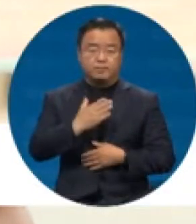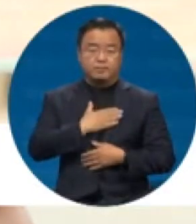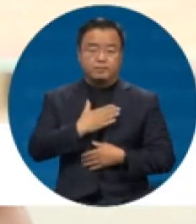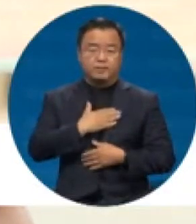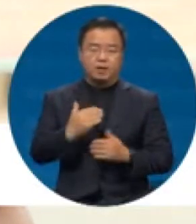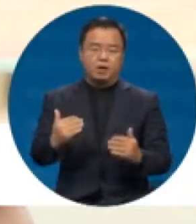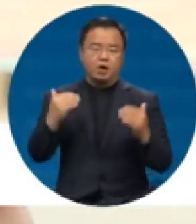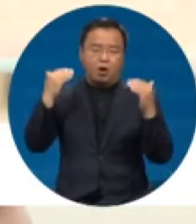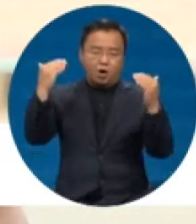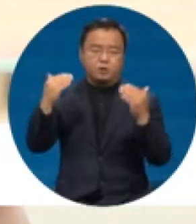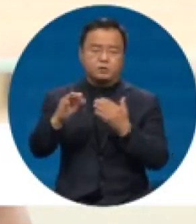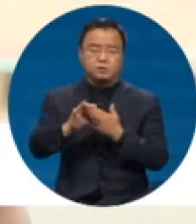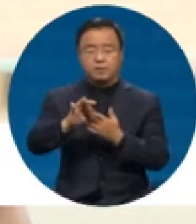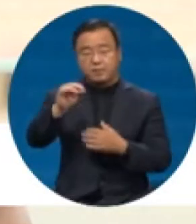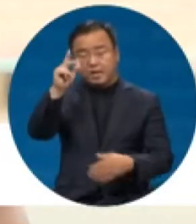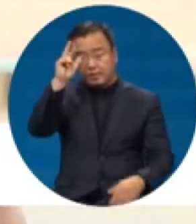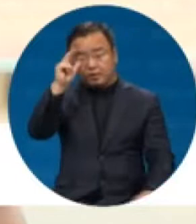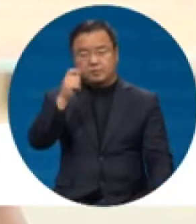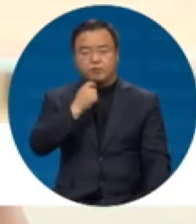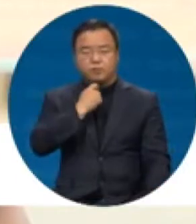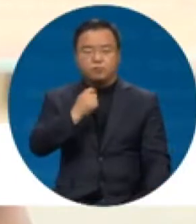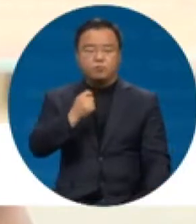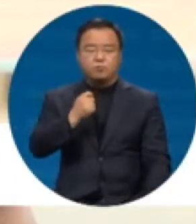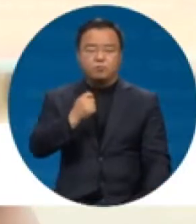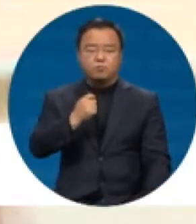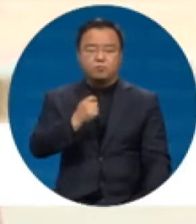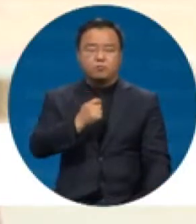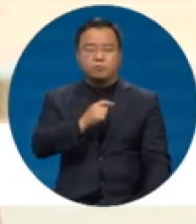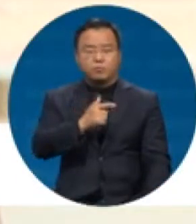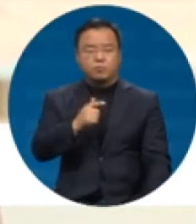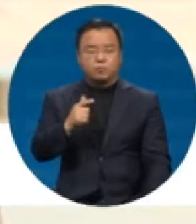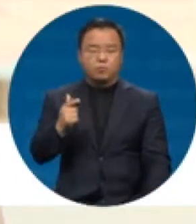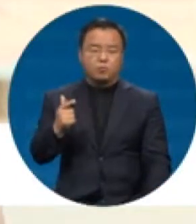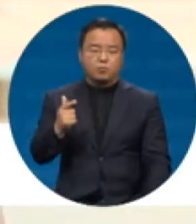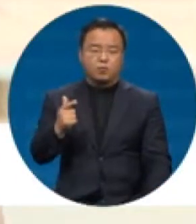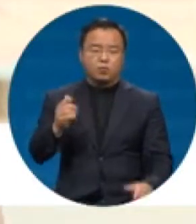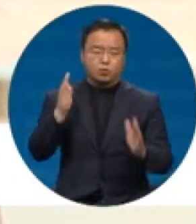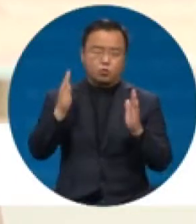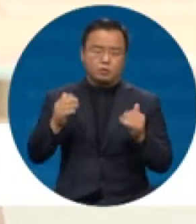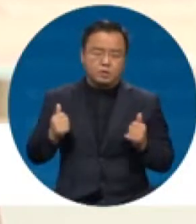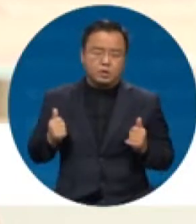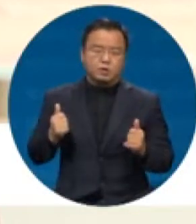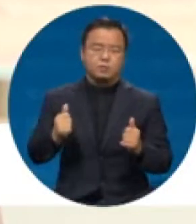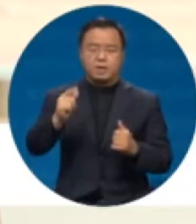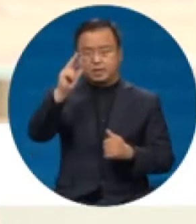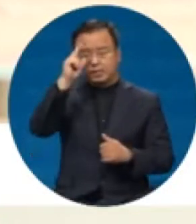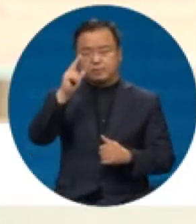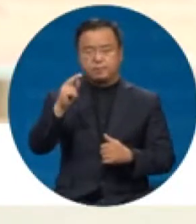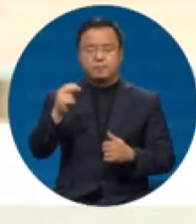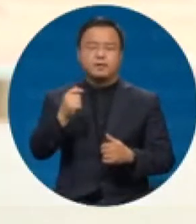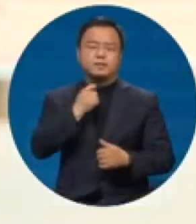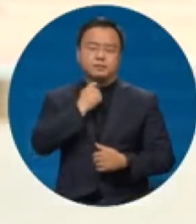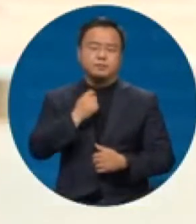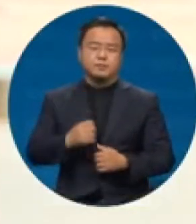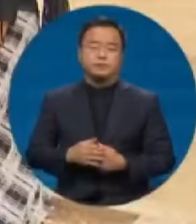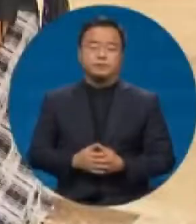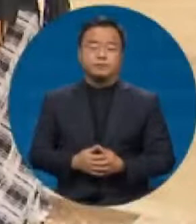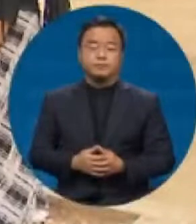어린이 되면 이제 경찰도 하고 있죠 뭐 그런 이므로 이럴수 메는 경찰 씨가 될까요